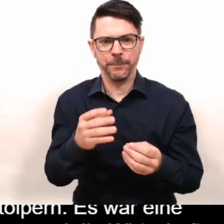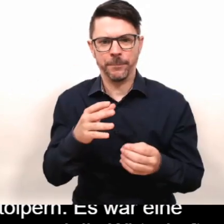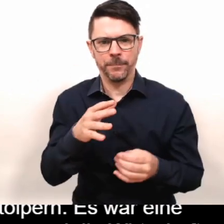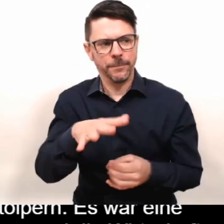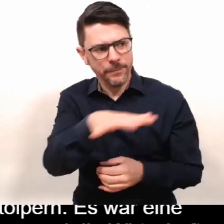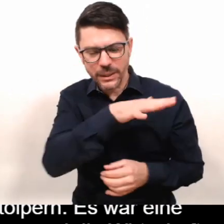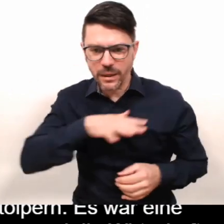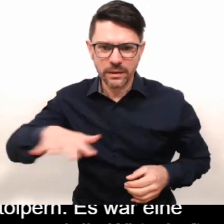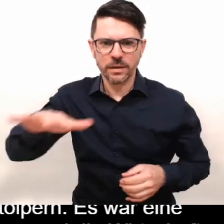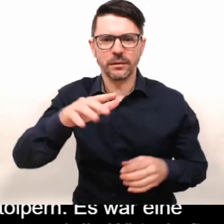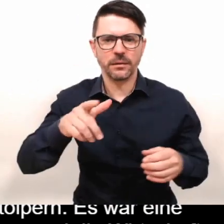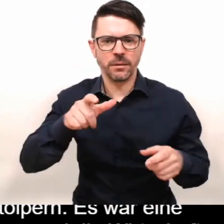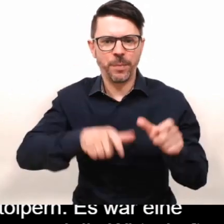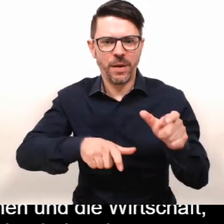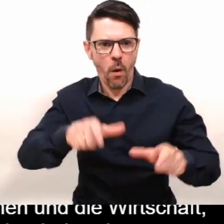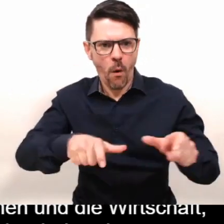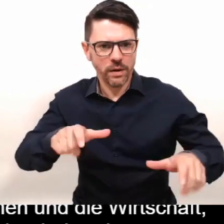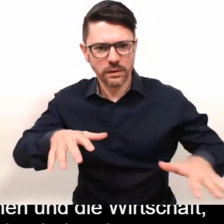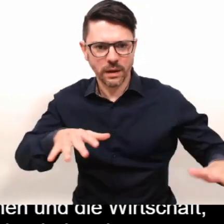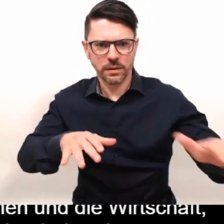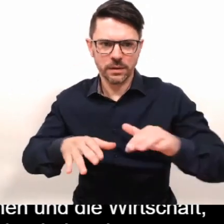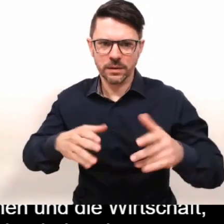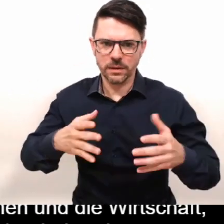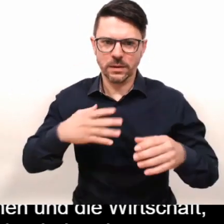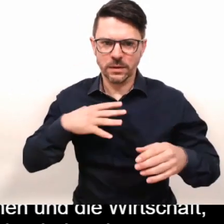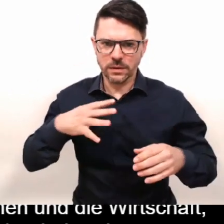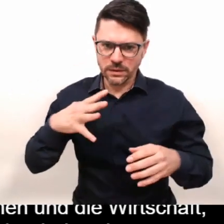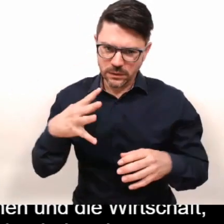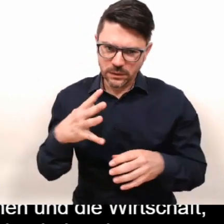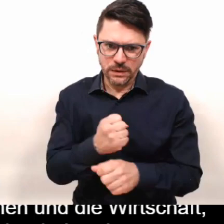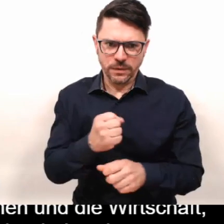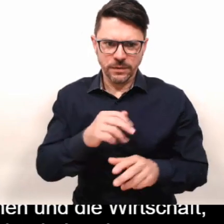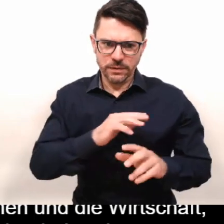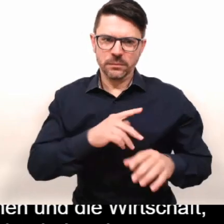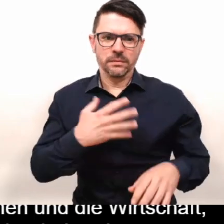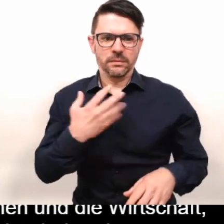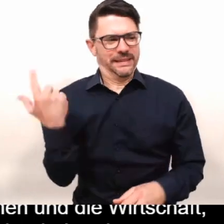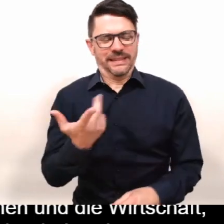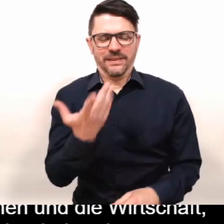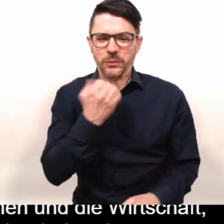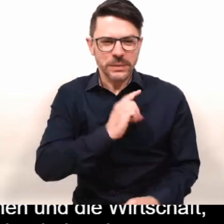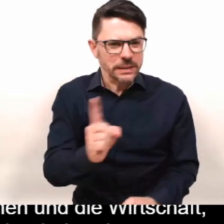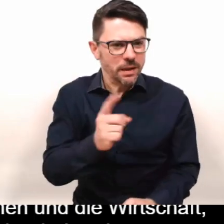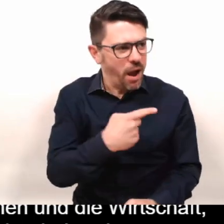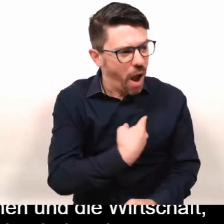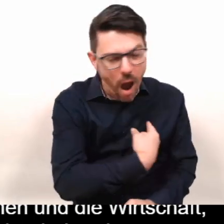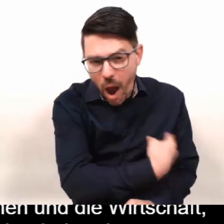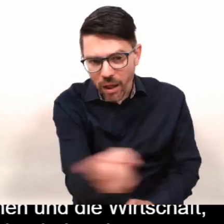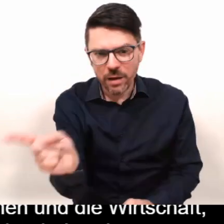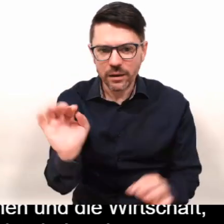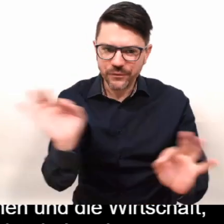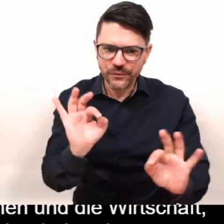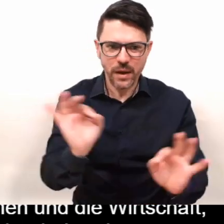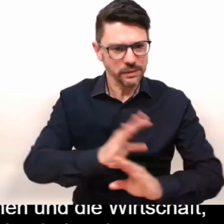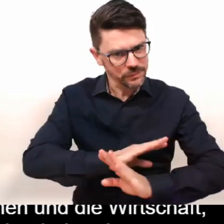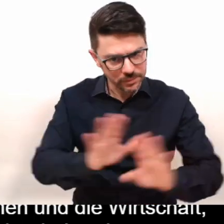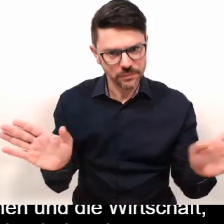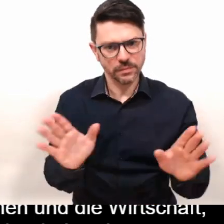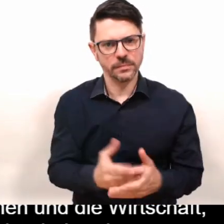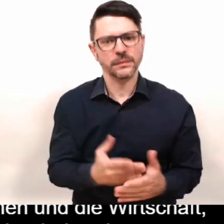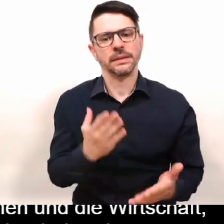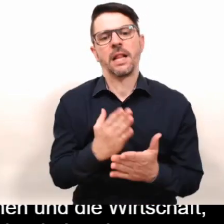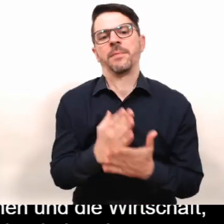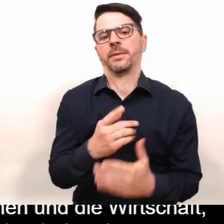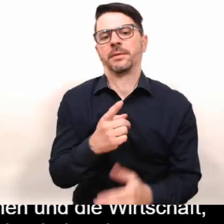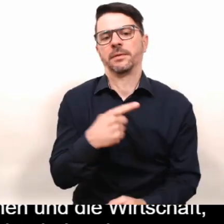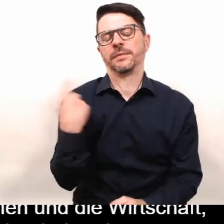Und diese Erfolge wollen wir jetzt nicht gefährden. Deshalb behutsam vorgehen, auf die Zeitschiene gestreckt vorgehen,